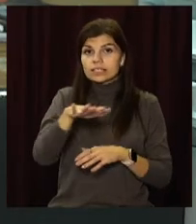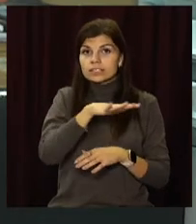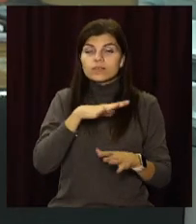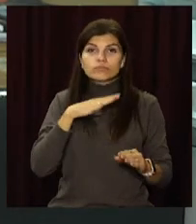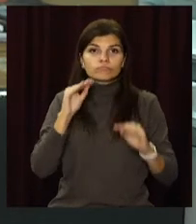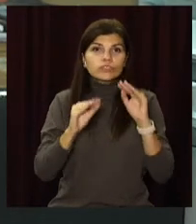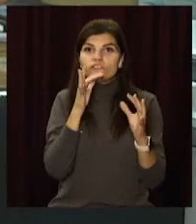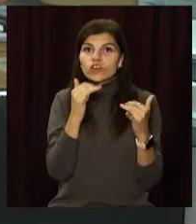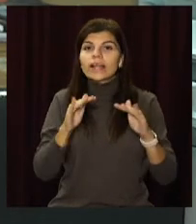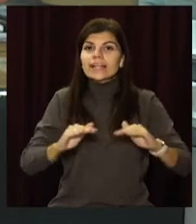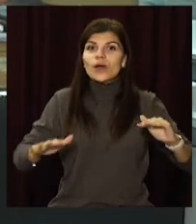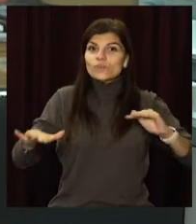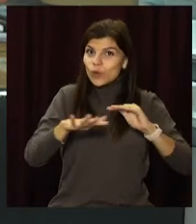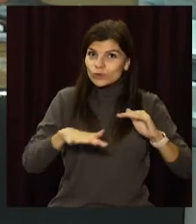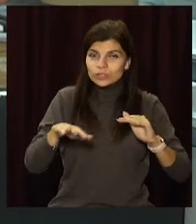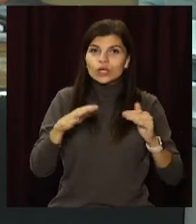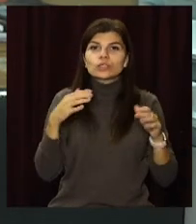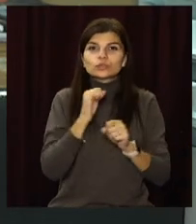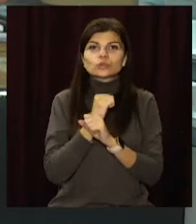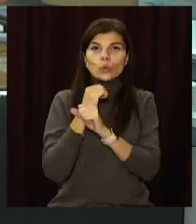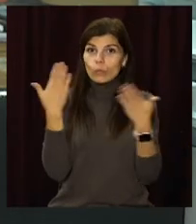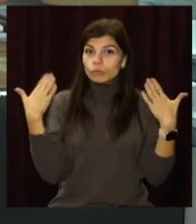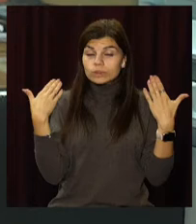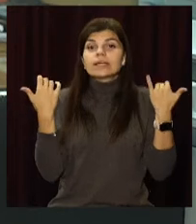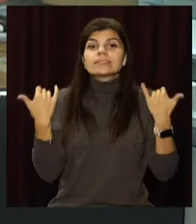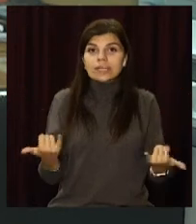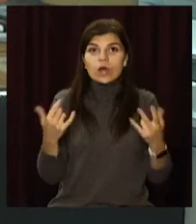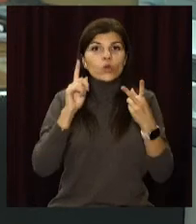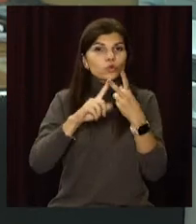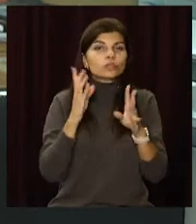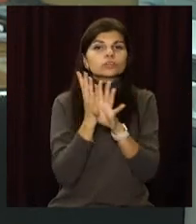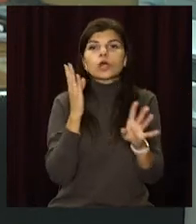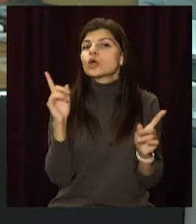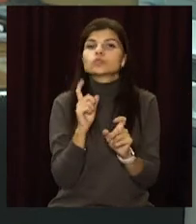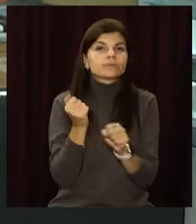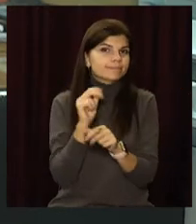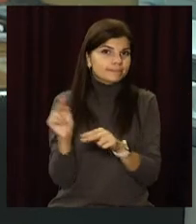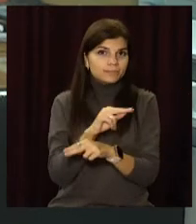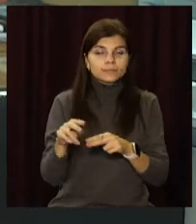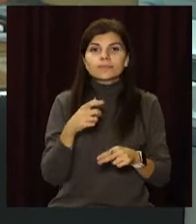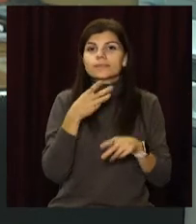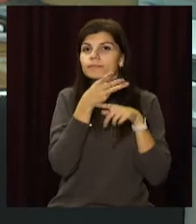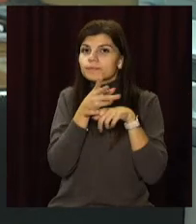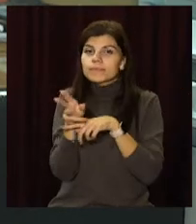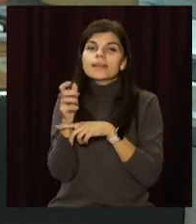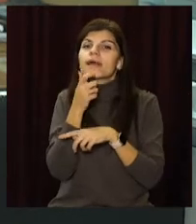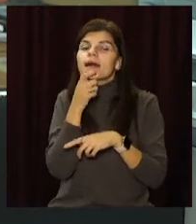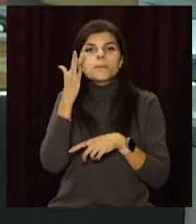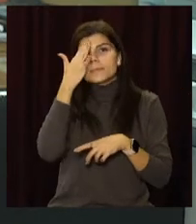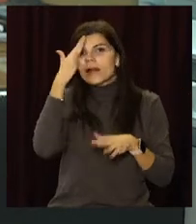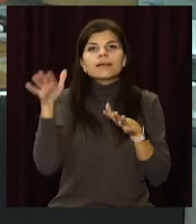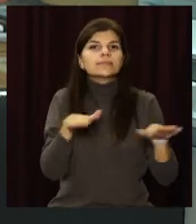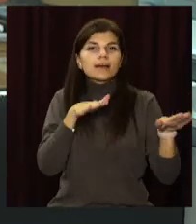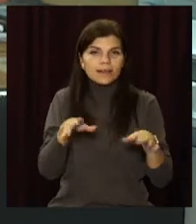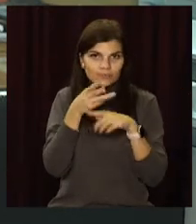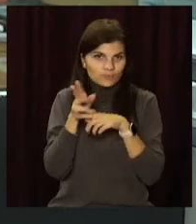облаштували сучасний дитячий майданчик та зони відпочинку. Зараз друга черга реконструкції. Бачила мрію скейтерів і наша Марія